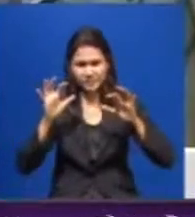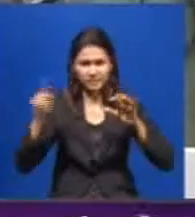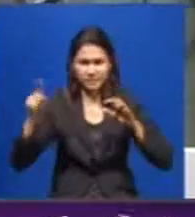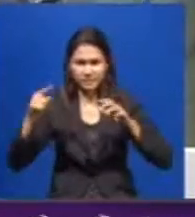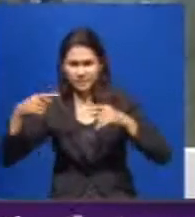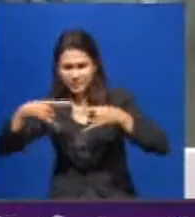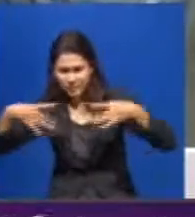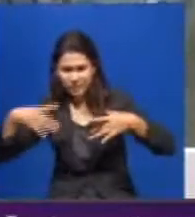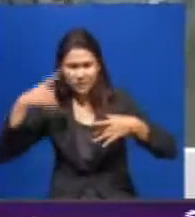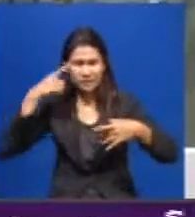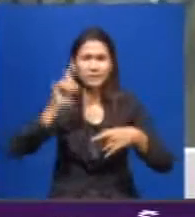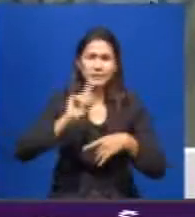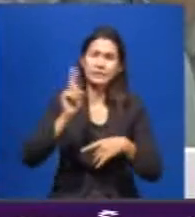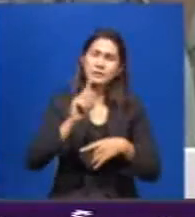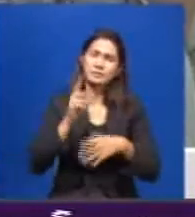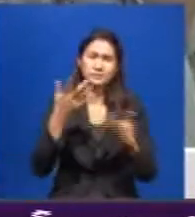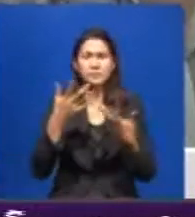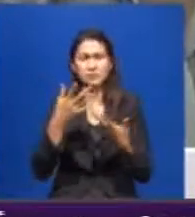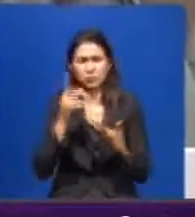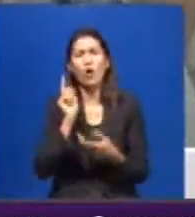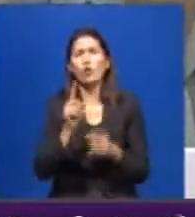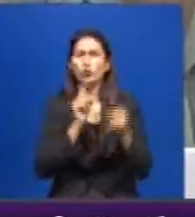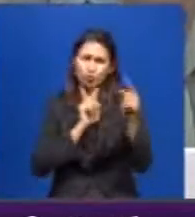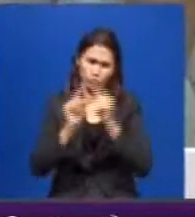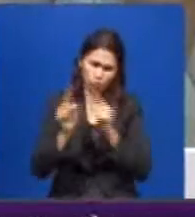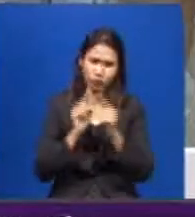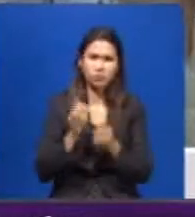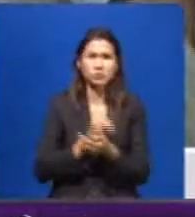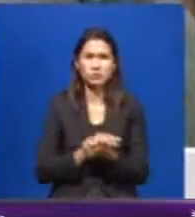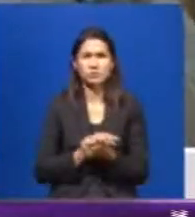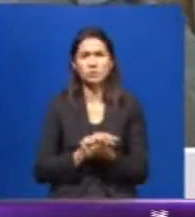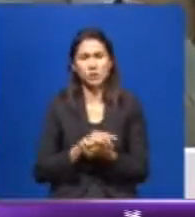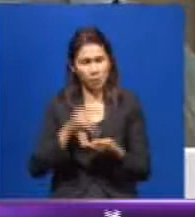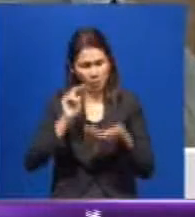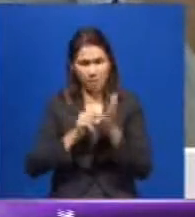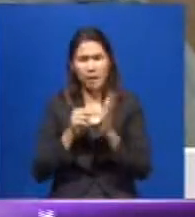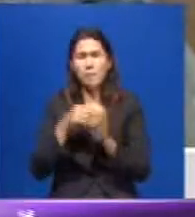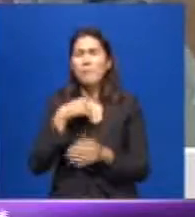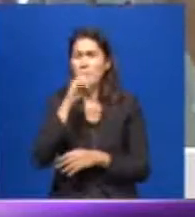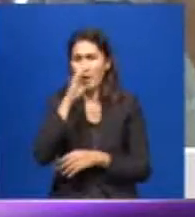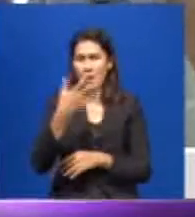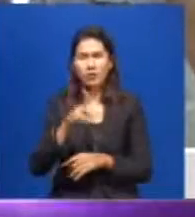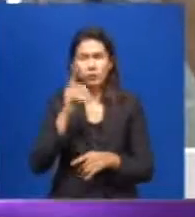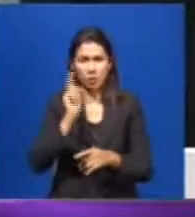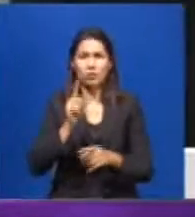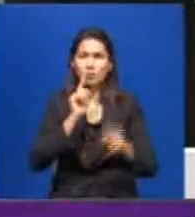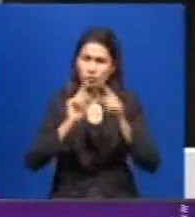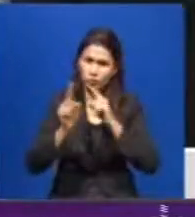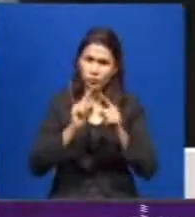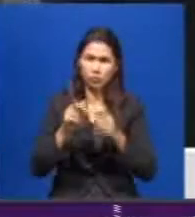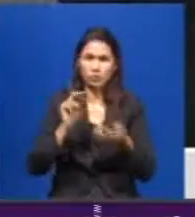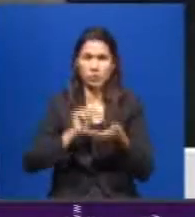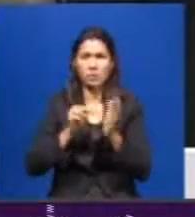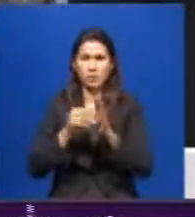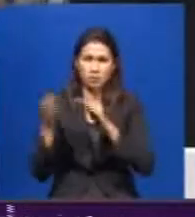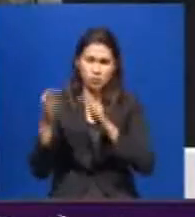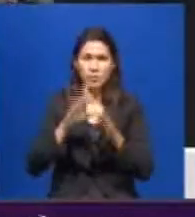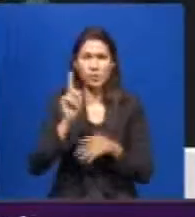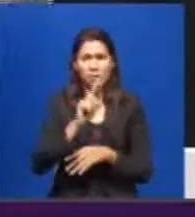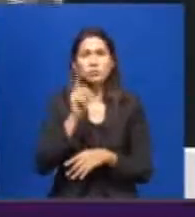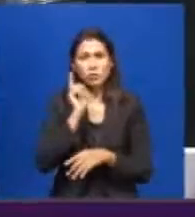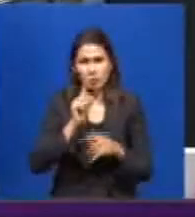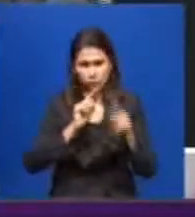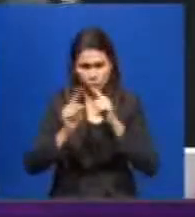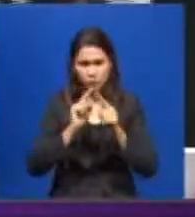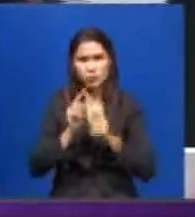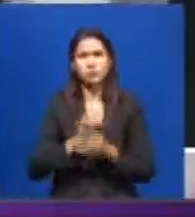มกันได้ไหมล่ะทำร่วมกันอะไรเงี้ยสิ่งเหล่านี้มันต้องคุยครับต่อให้มี22คนต่ออย่างที่ผมเรียนว่า ต่อให้ยังไม่ทันยุบสภาเนี่ยนะครับก็ต้องคุยแล้ว ต้องคุ